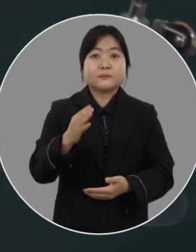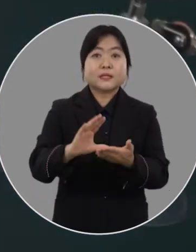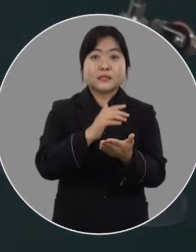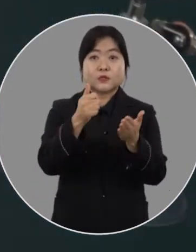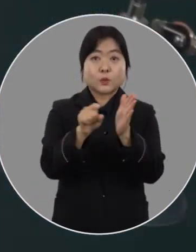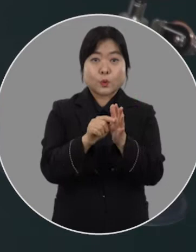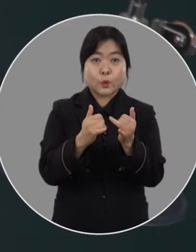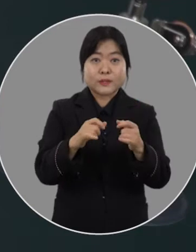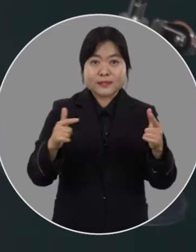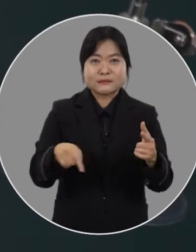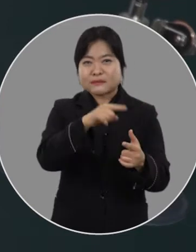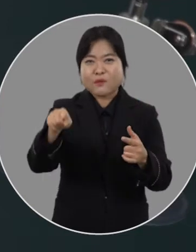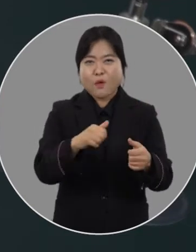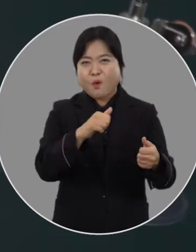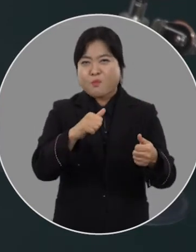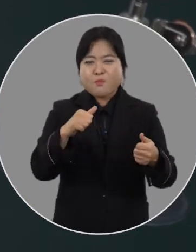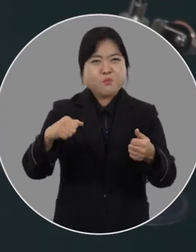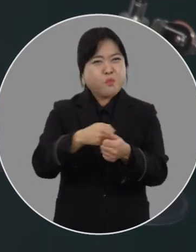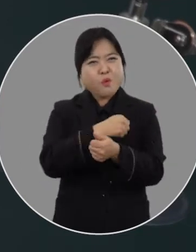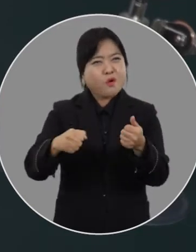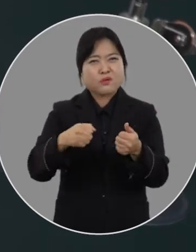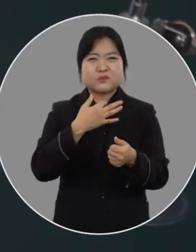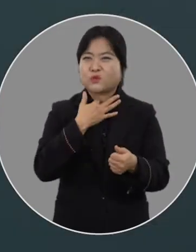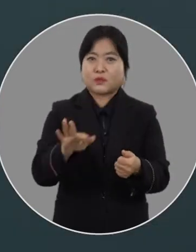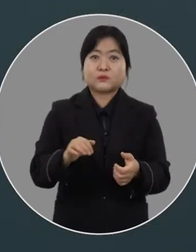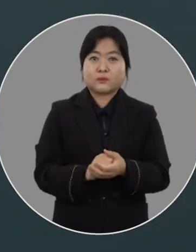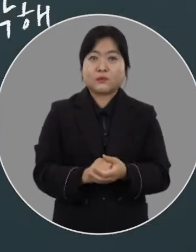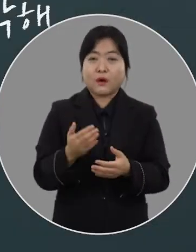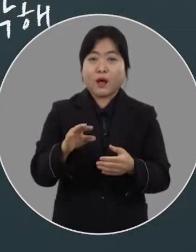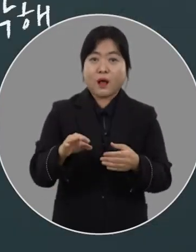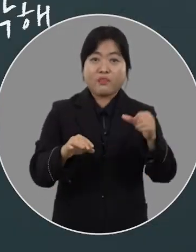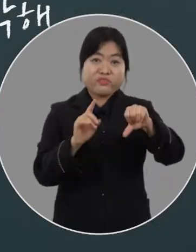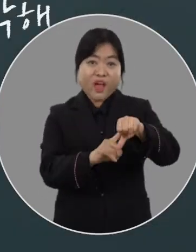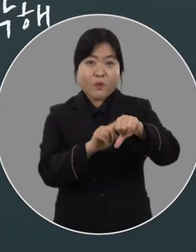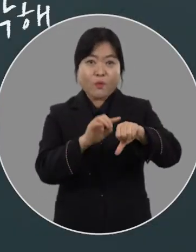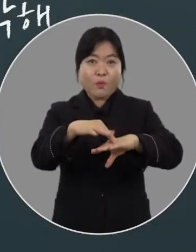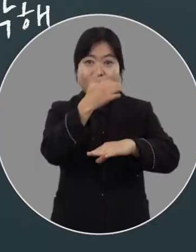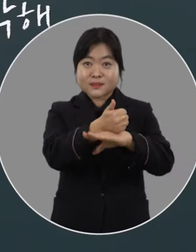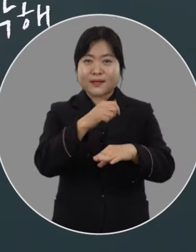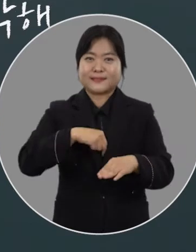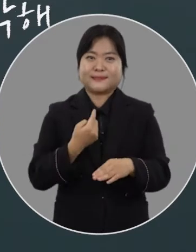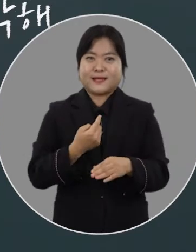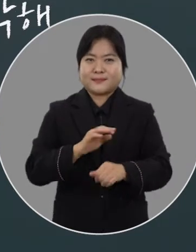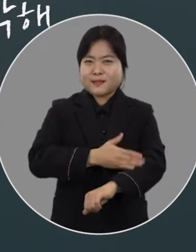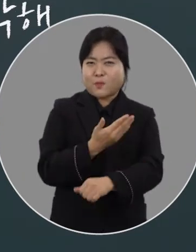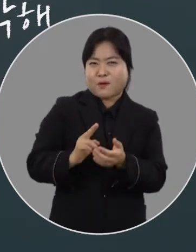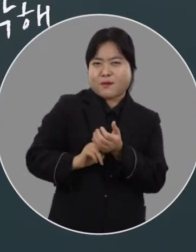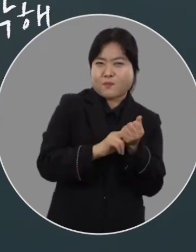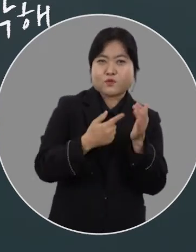하지만 그리스도교인들은 그렇게 폭력적이지 않았음에도 불구하고 네로 황제가 자신의 잘못을 감추기